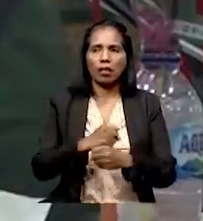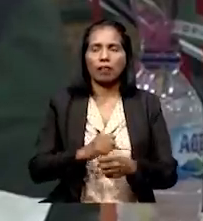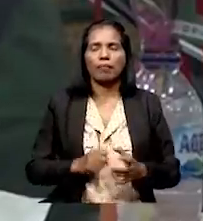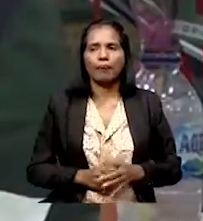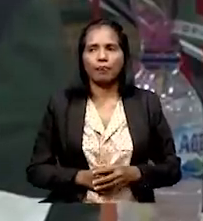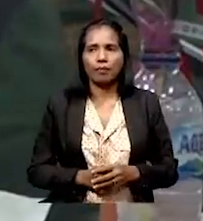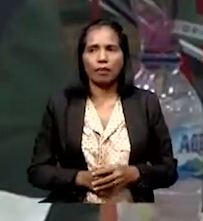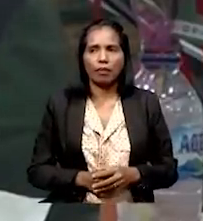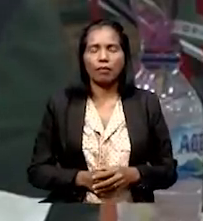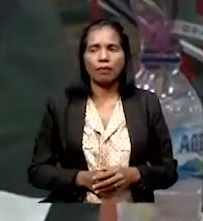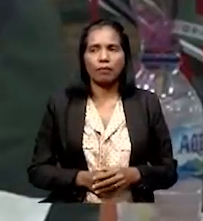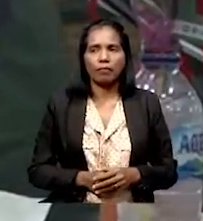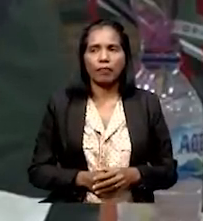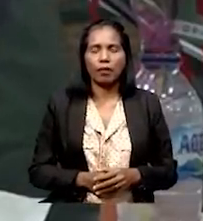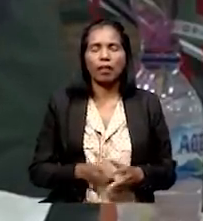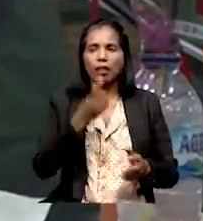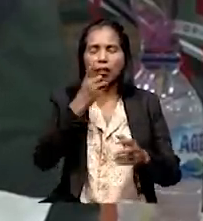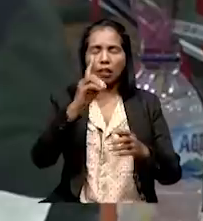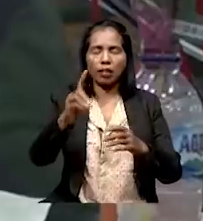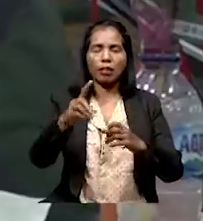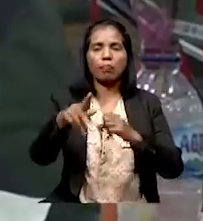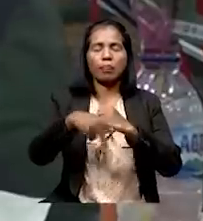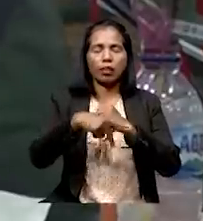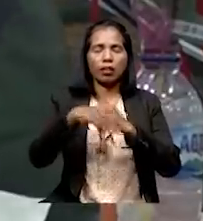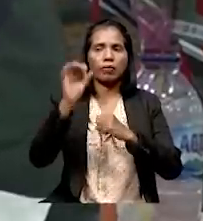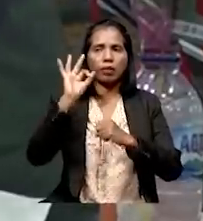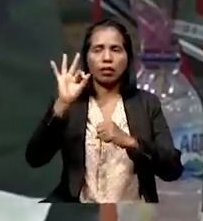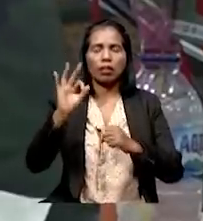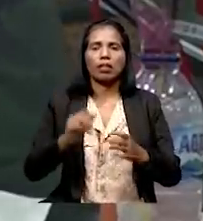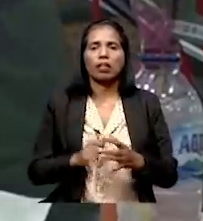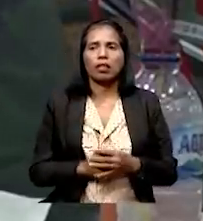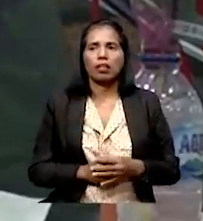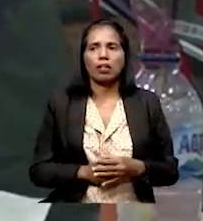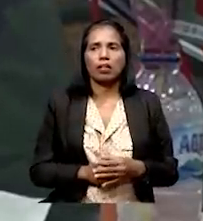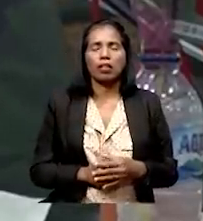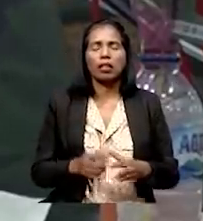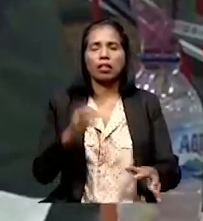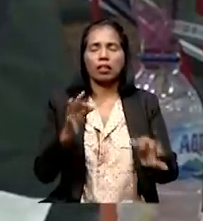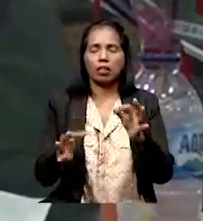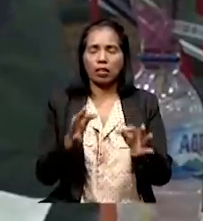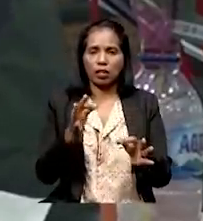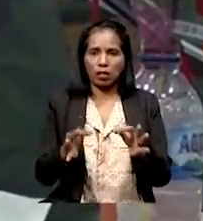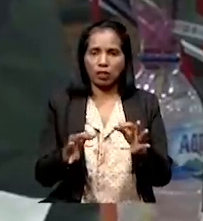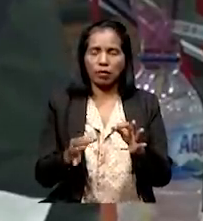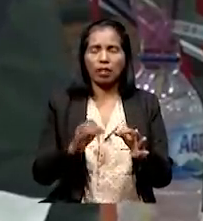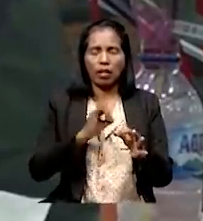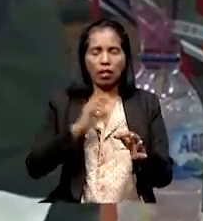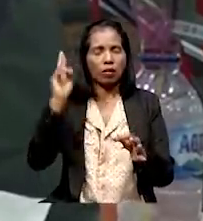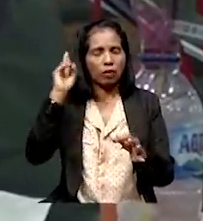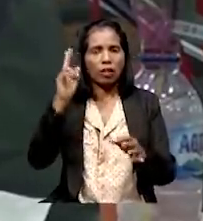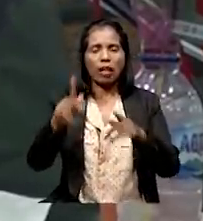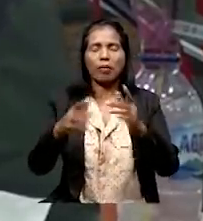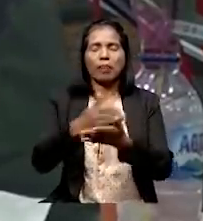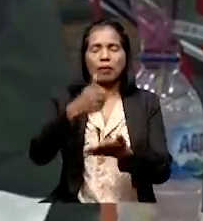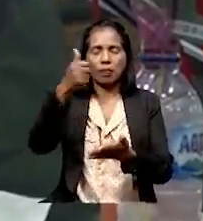kata ohi sela haula ronasal dia kata se kandatura balu mana atu